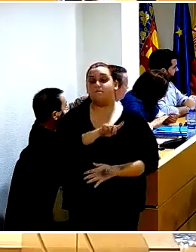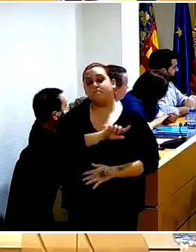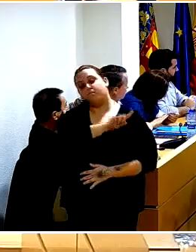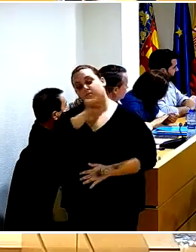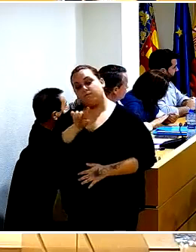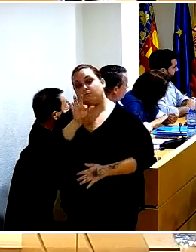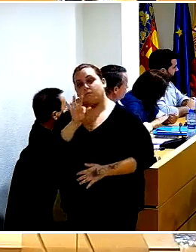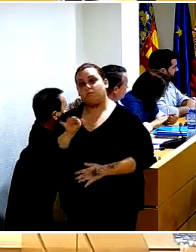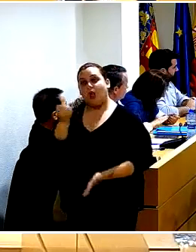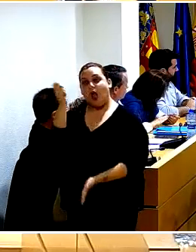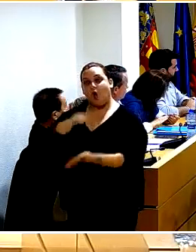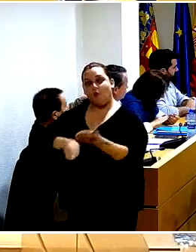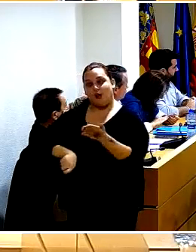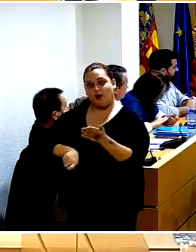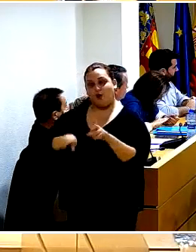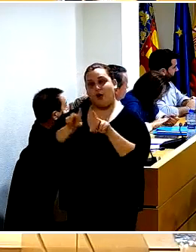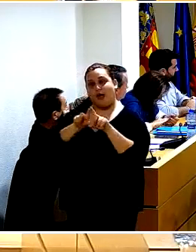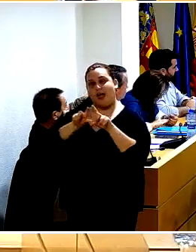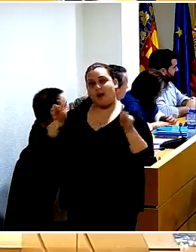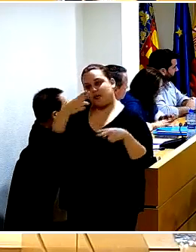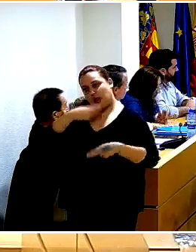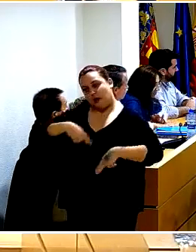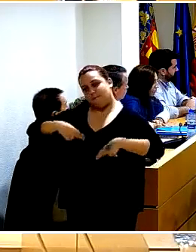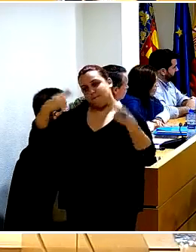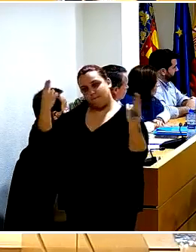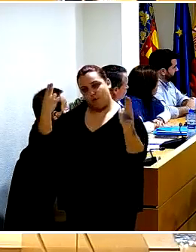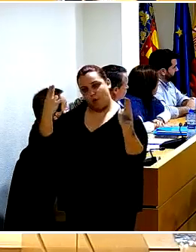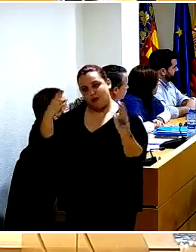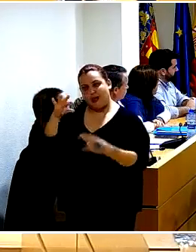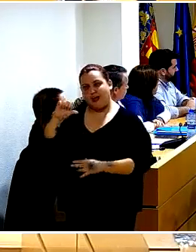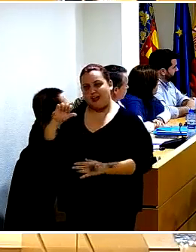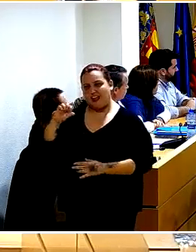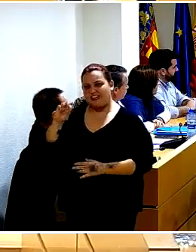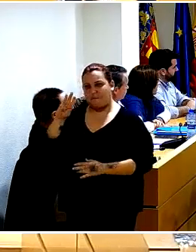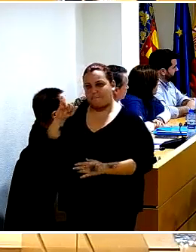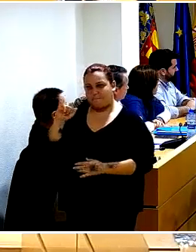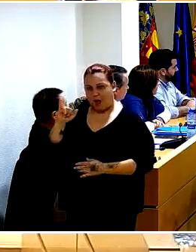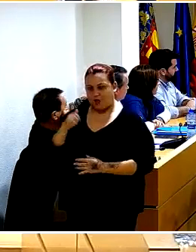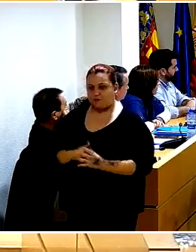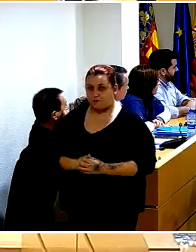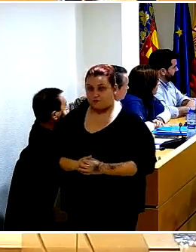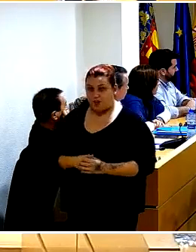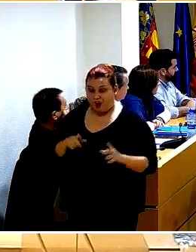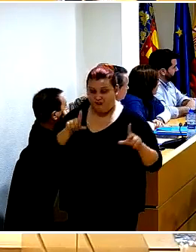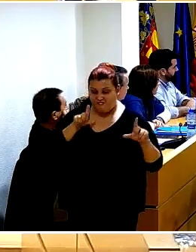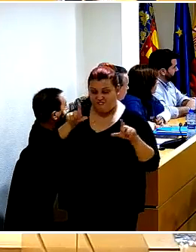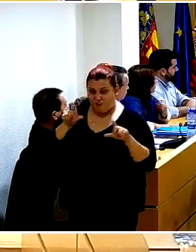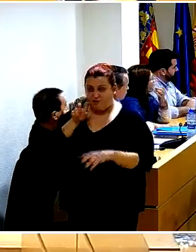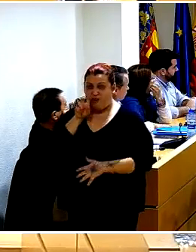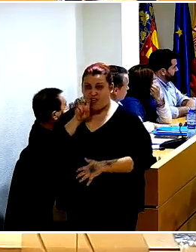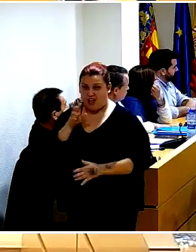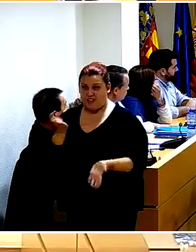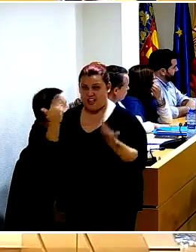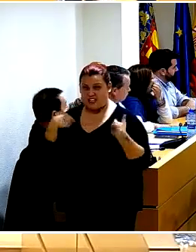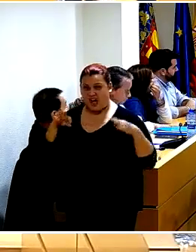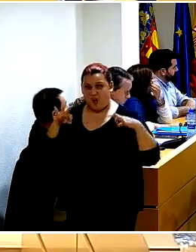que es va comprar per la empresa pública Espai, ¿vale? I ara, i fotos de rates n'hi havia quan vostè estava en